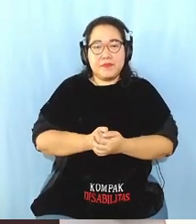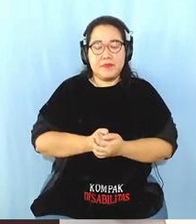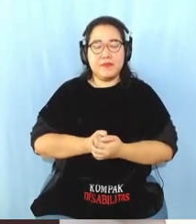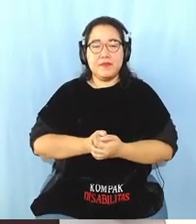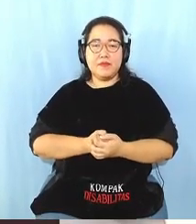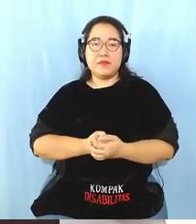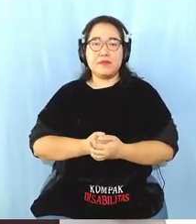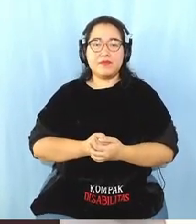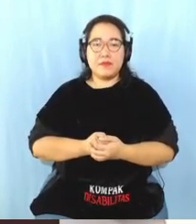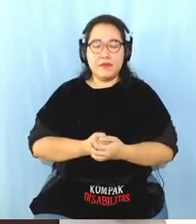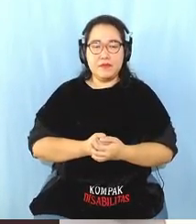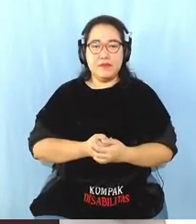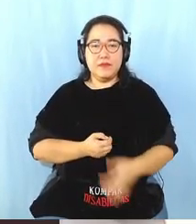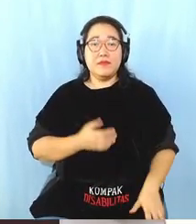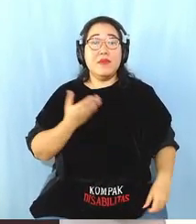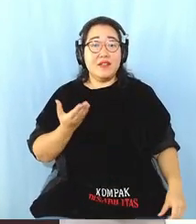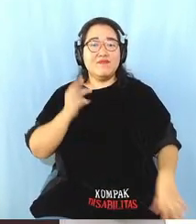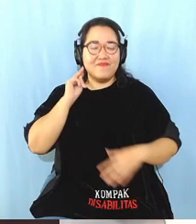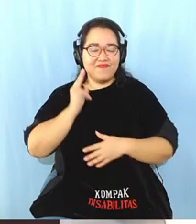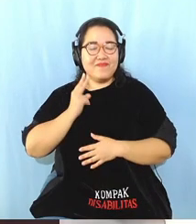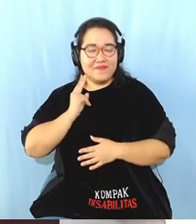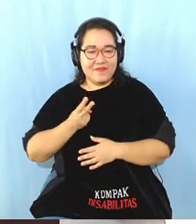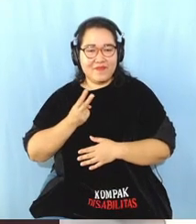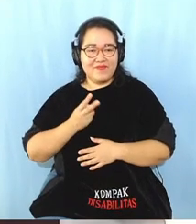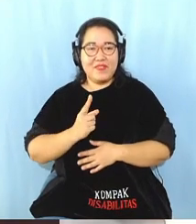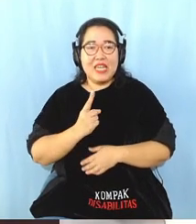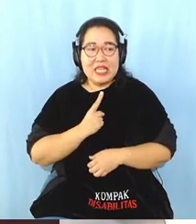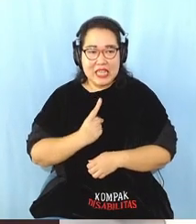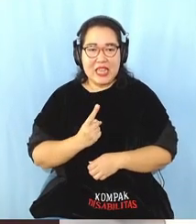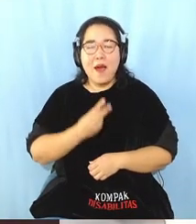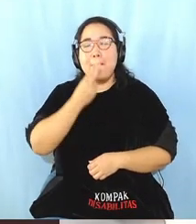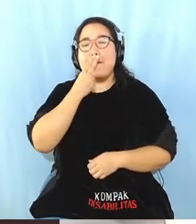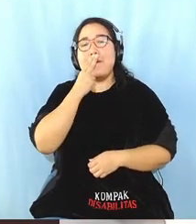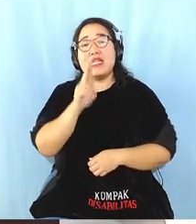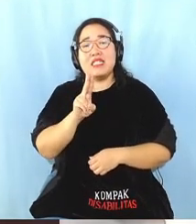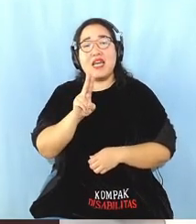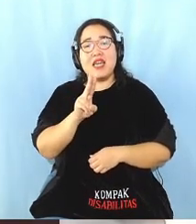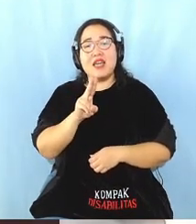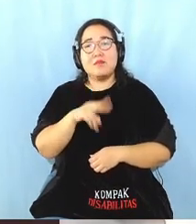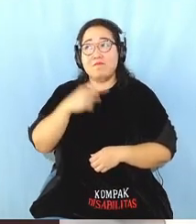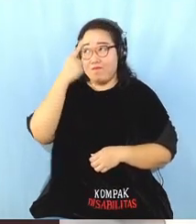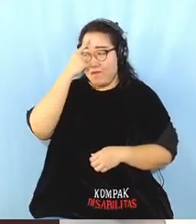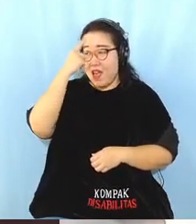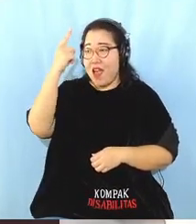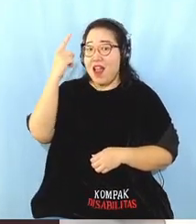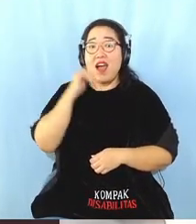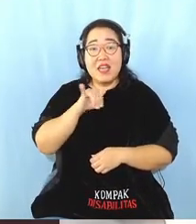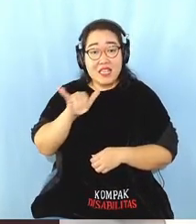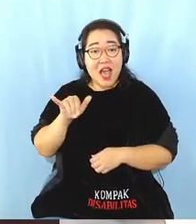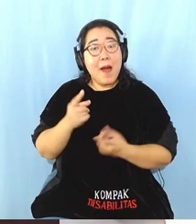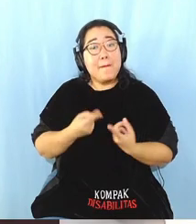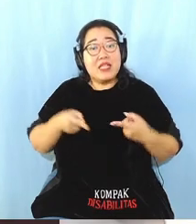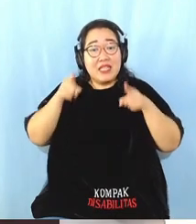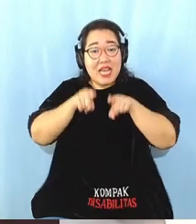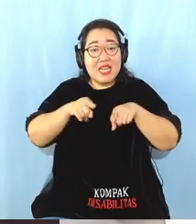disitulah hemat saya, saudara-saudari, kita mengimani seorang Allah yang menjadi